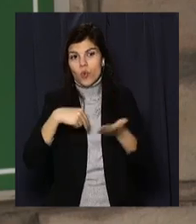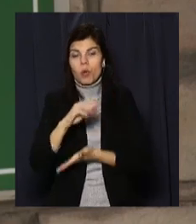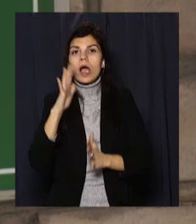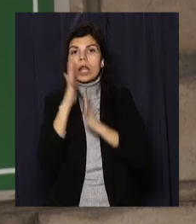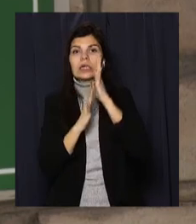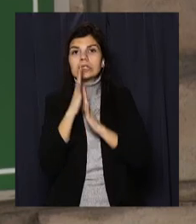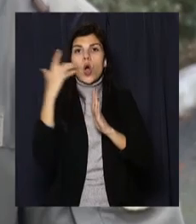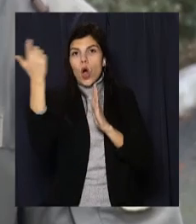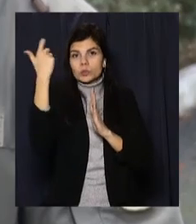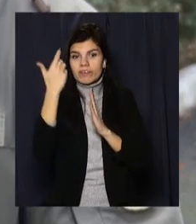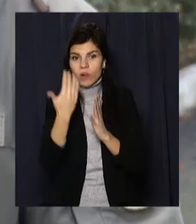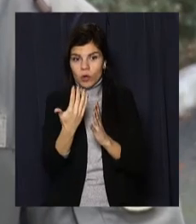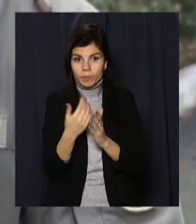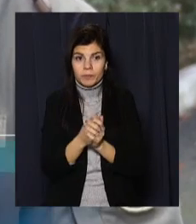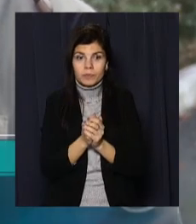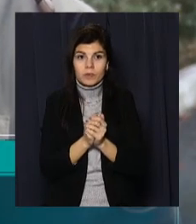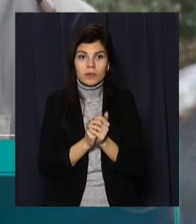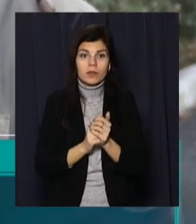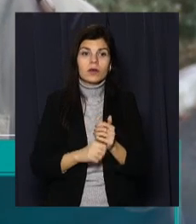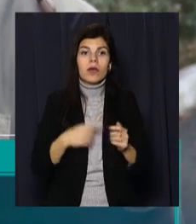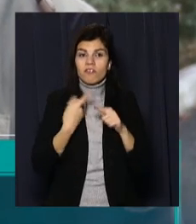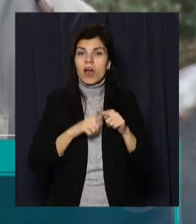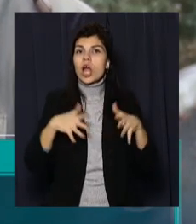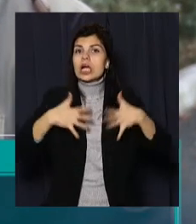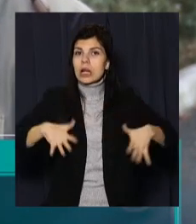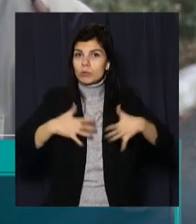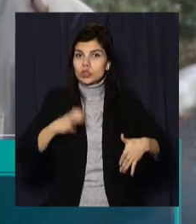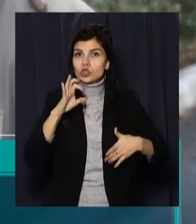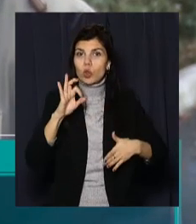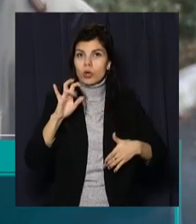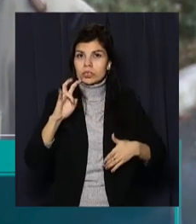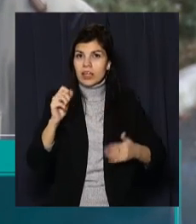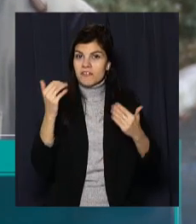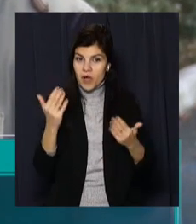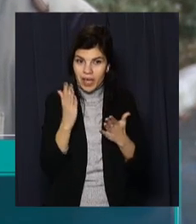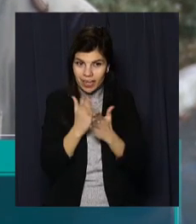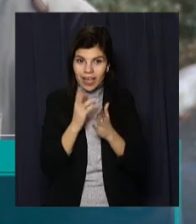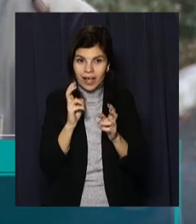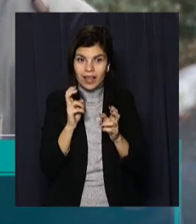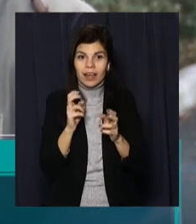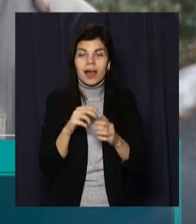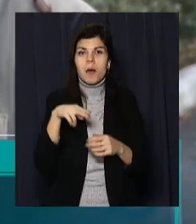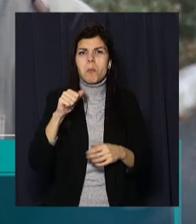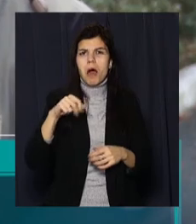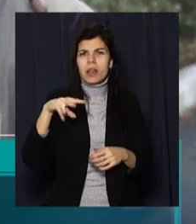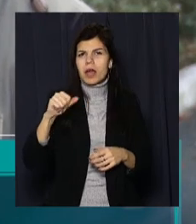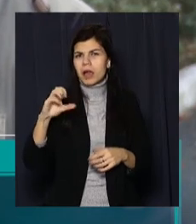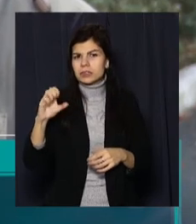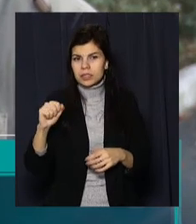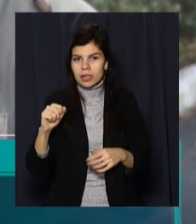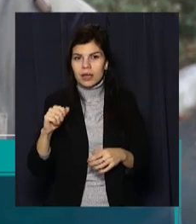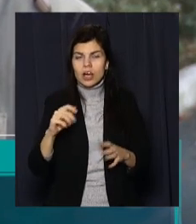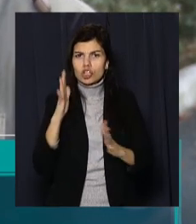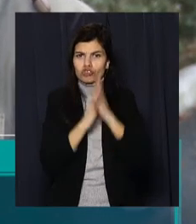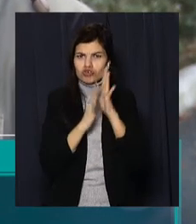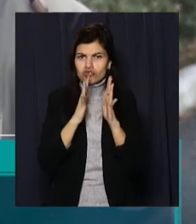лісовому господарстві. Зокрема, це росте кримська сосна, так називаємо, сосна палаца, щоб